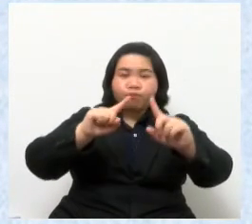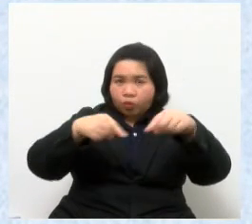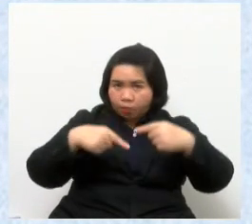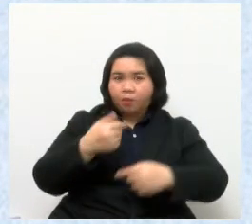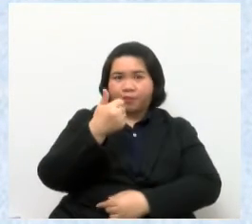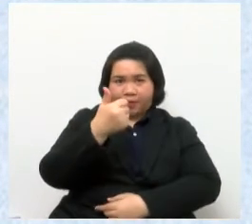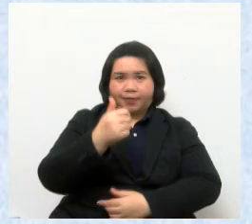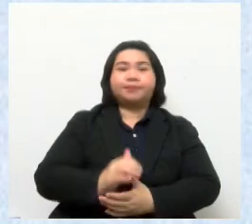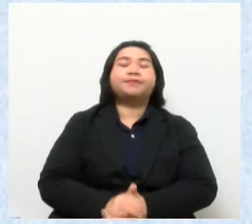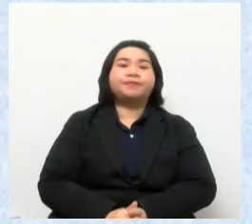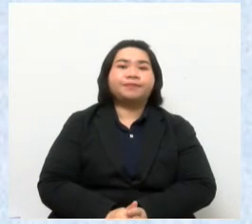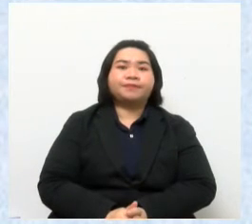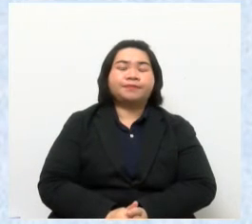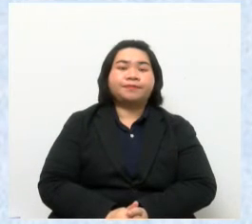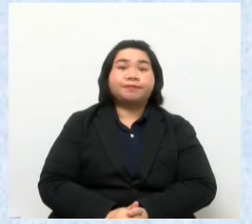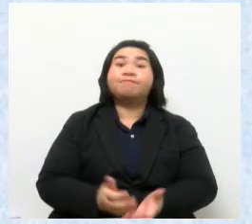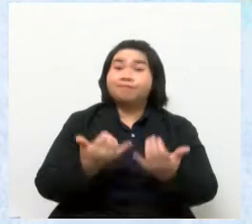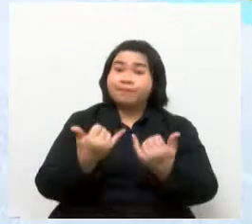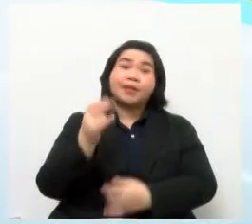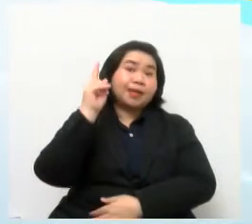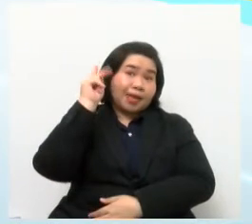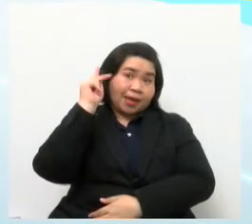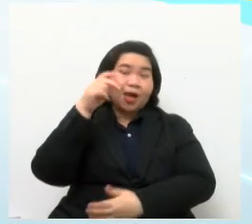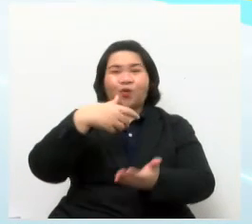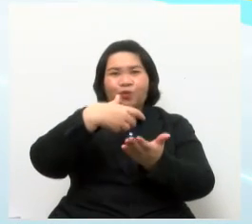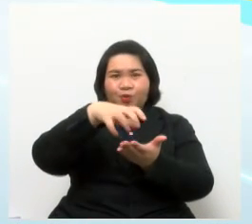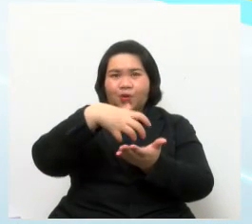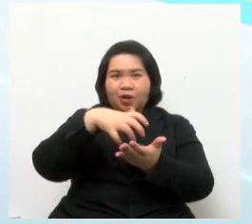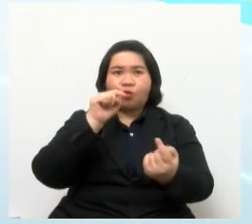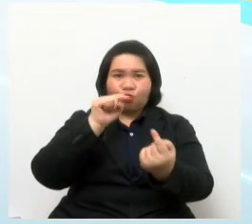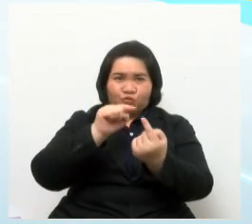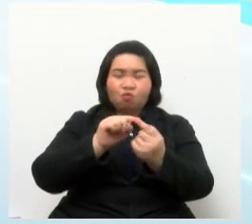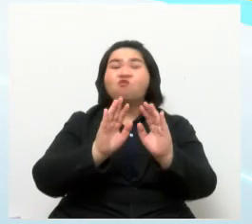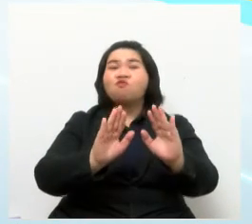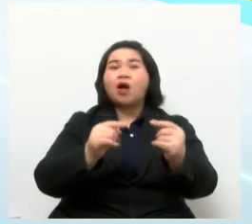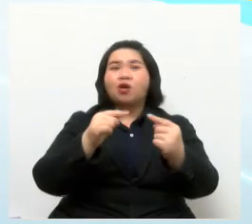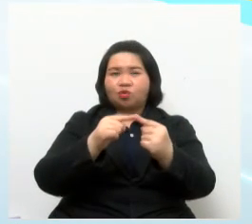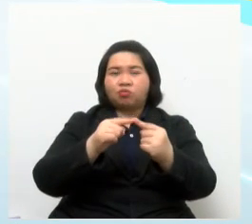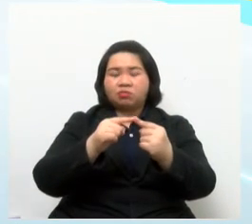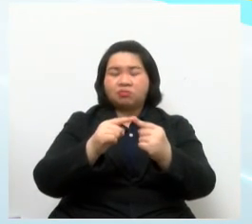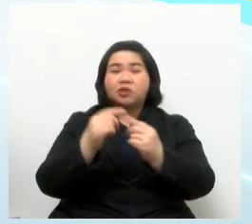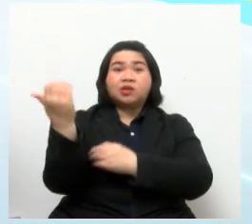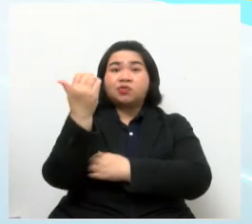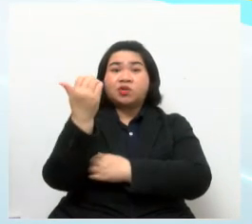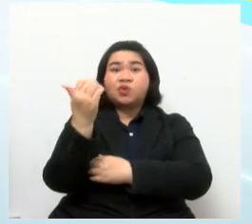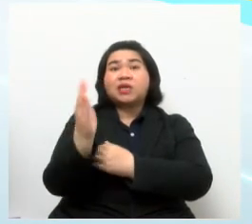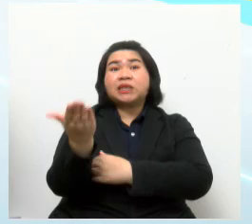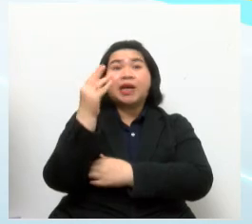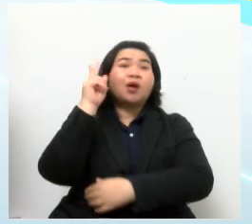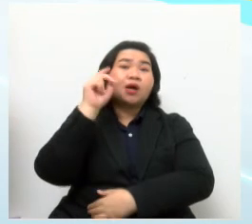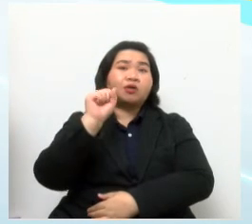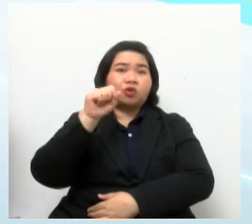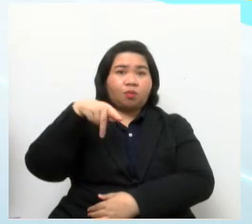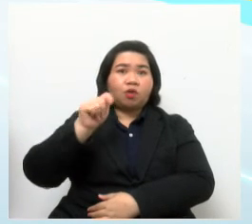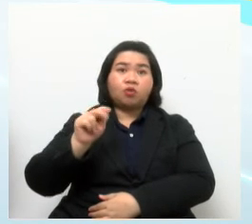นี้ด้วยค่ะและทั้งหมดนี้นะคะก็คือเรื่องราวที่นำมาฝากกันในรายการพุทธเช้าข่าวสปท.ถือได้ว่านะคะตอน